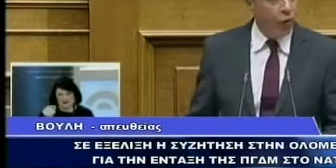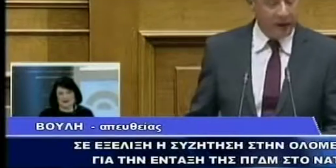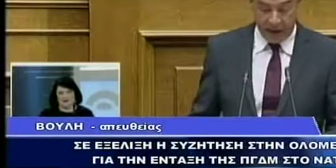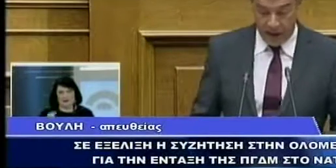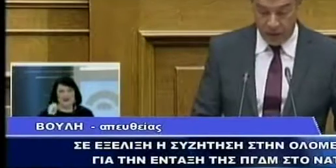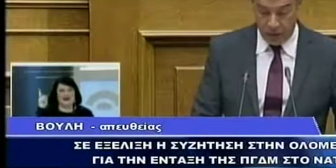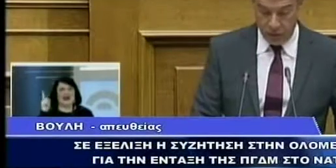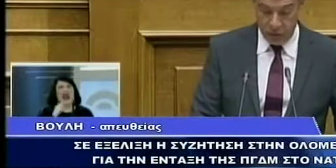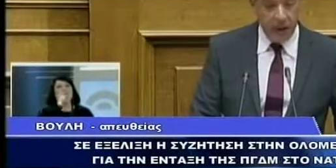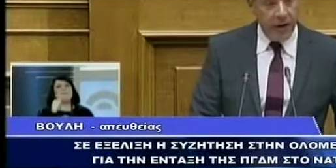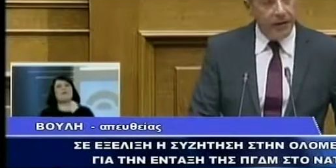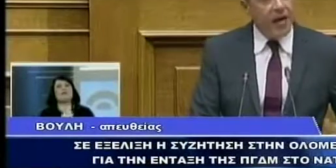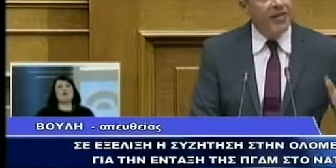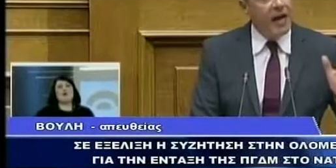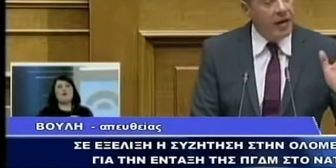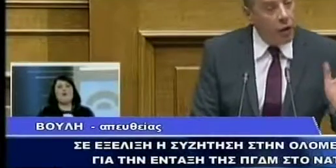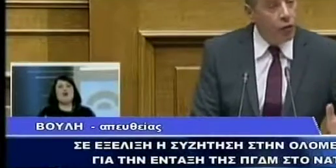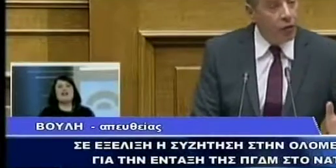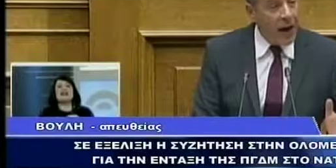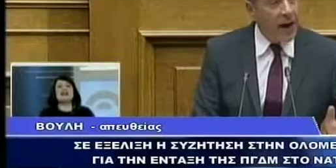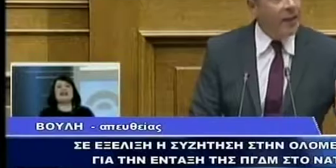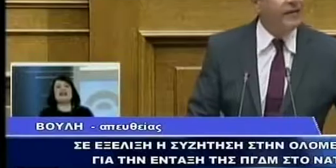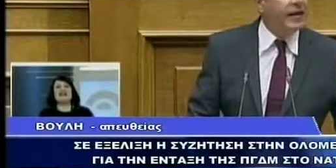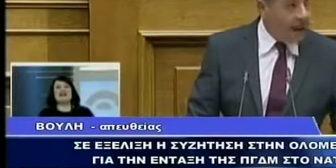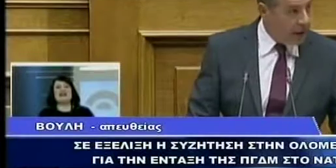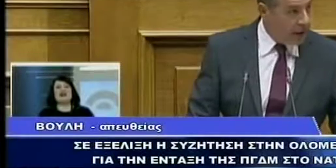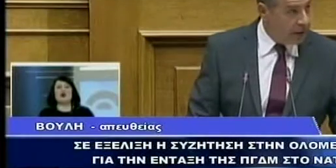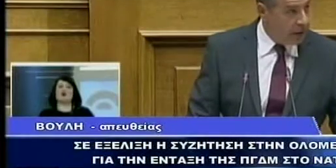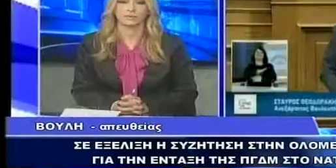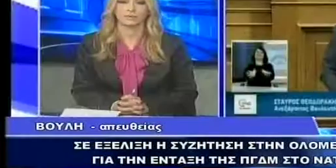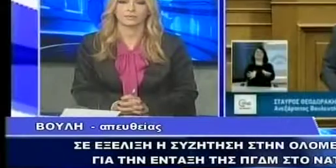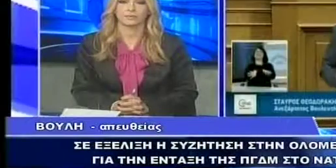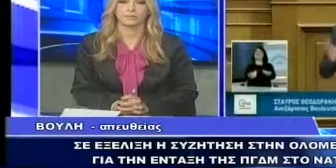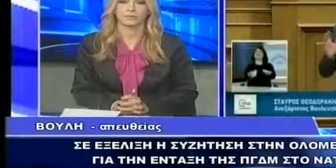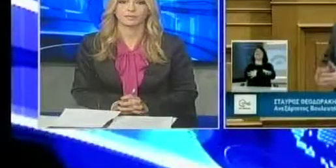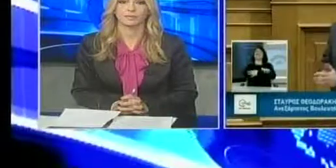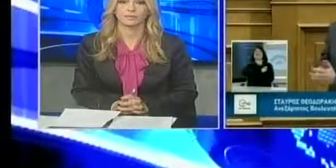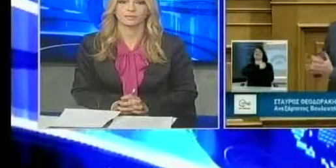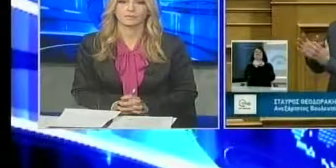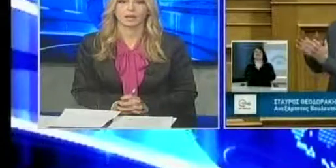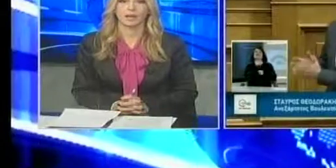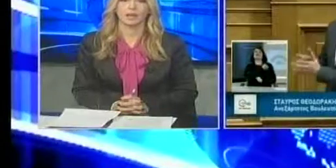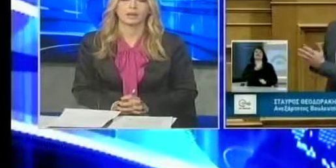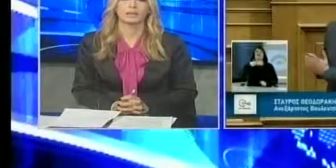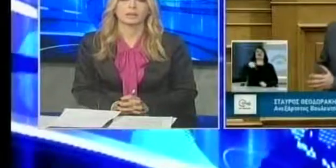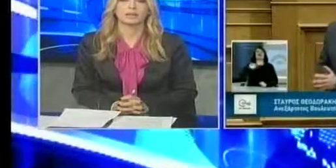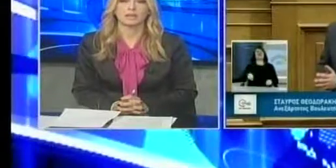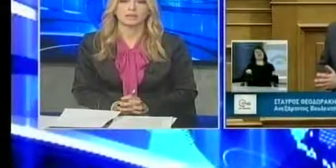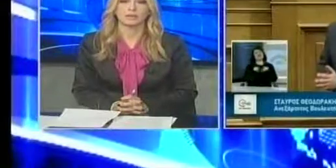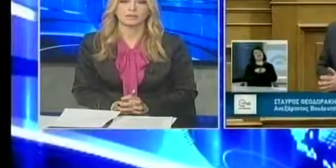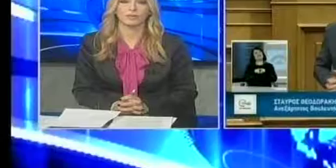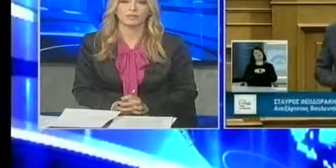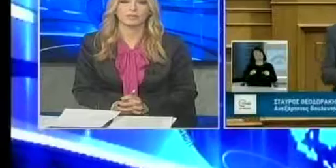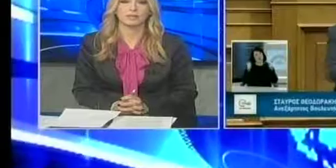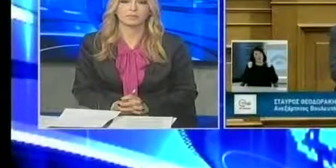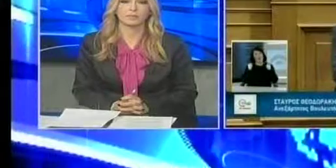επέτειο του Πολυτεχνείου να διαδηλώνουν αλαμπρατσέτα Σκουρλέτης και Γεωργιάδης μαζί. Μάλιστα.